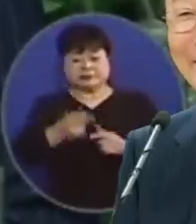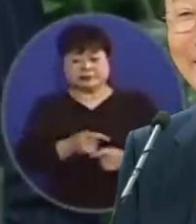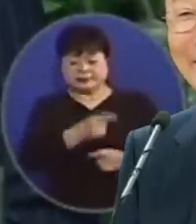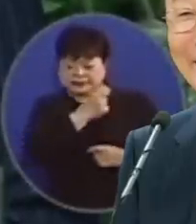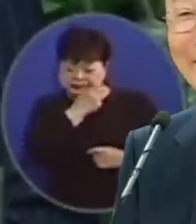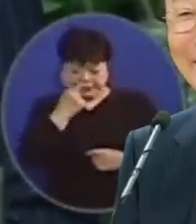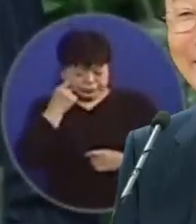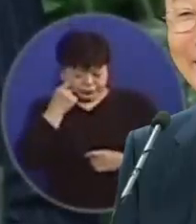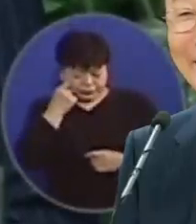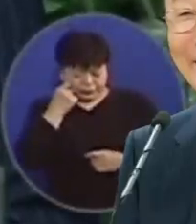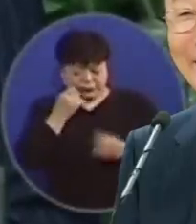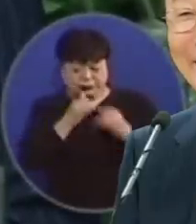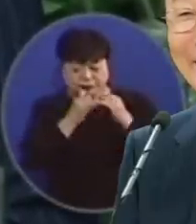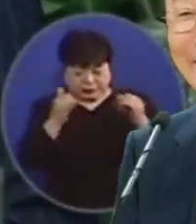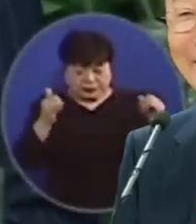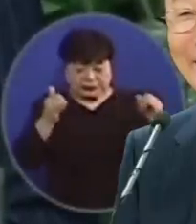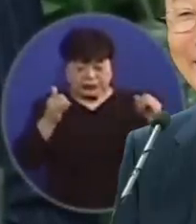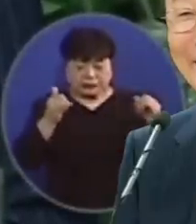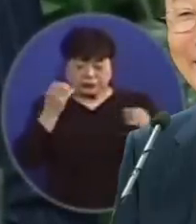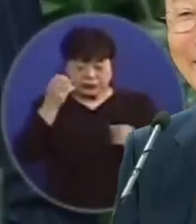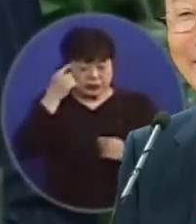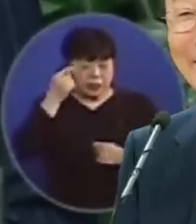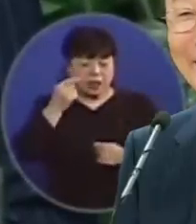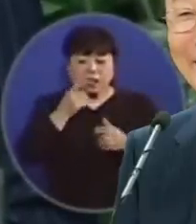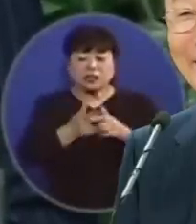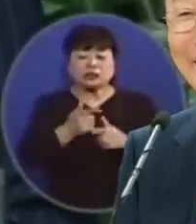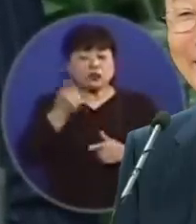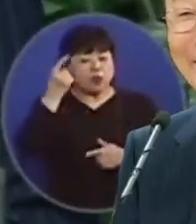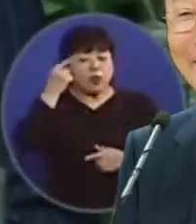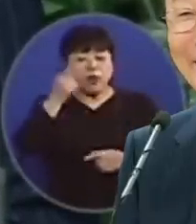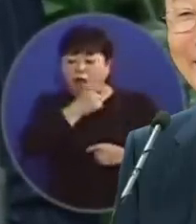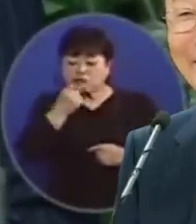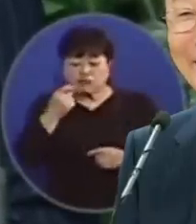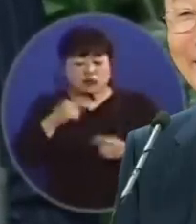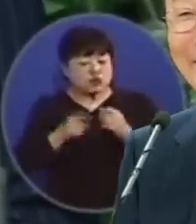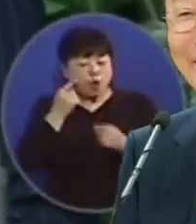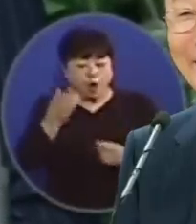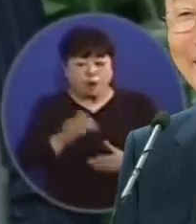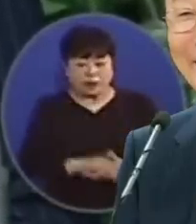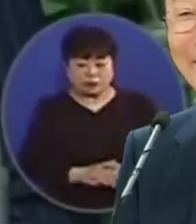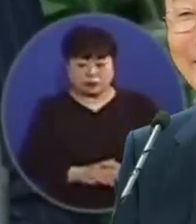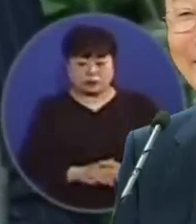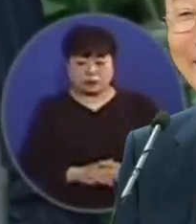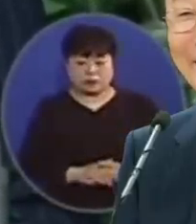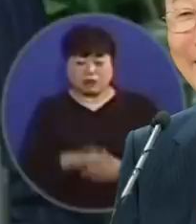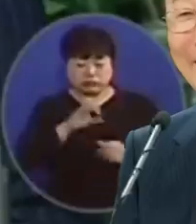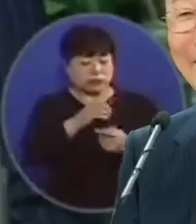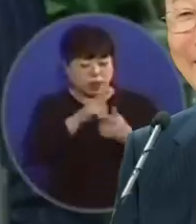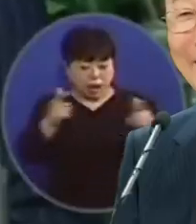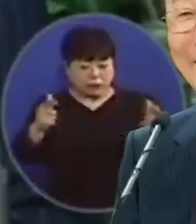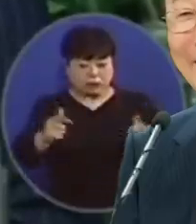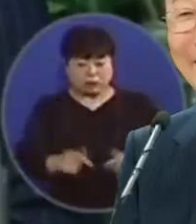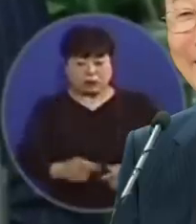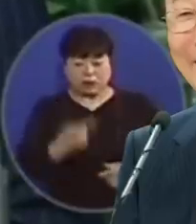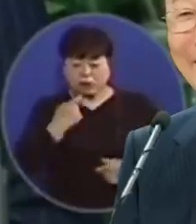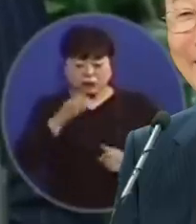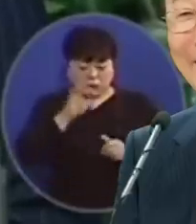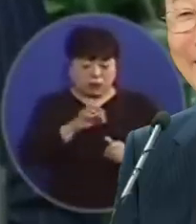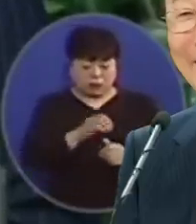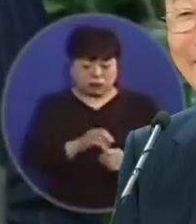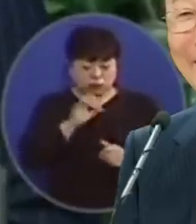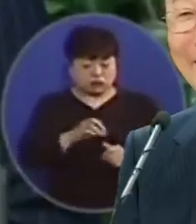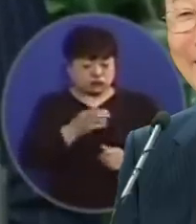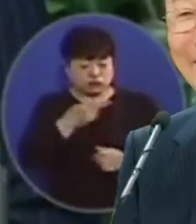침묵을 사람들은 희한하게 생각합니다. 왜 예수님이 아무 말도 안 하시냐. 꾸짖지도 아니하시고 협박도 아니하시고